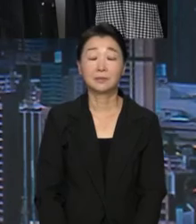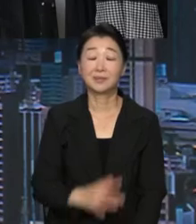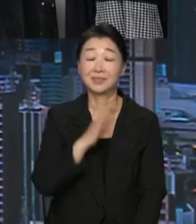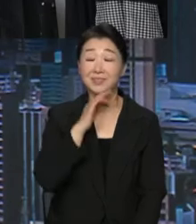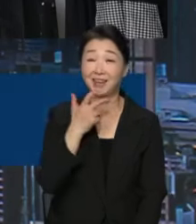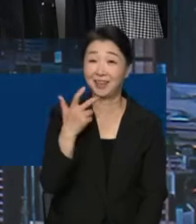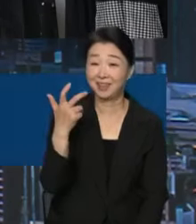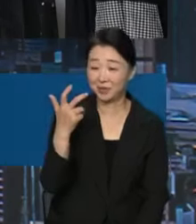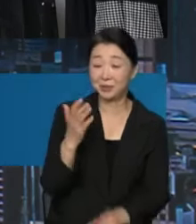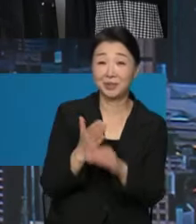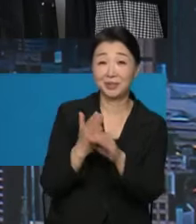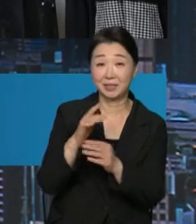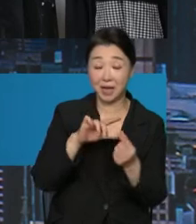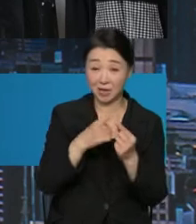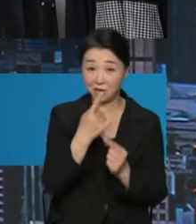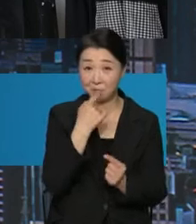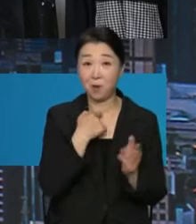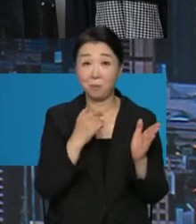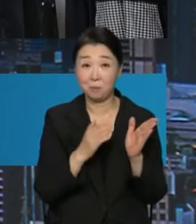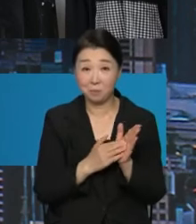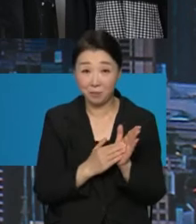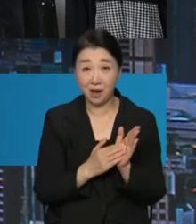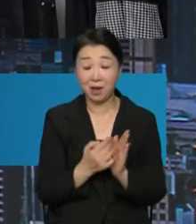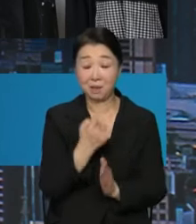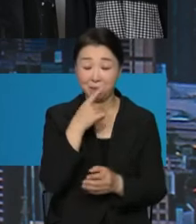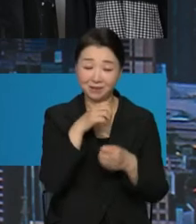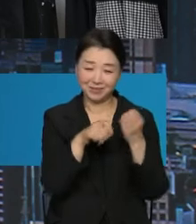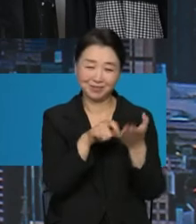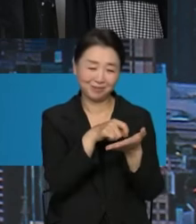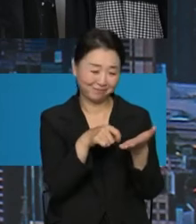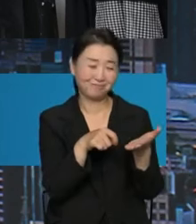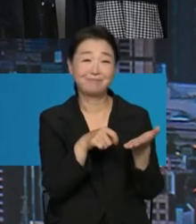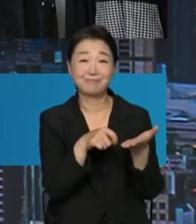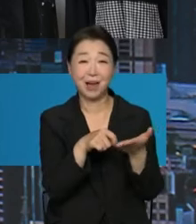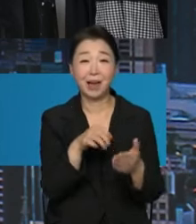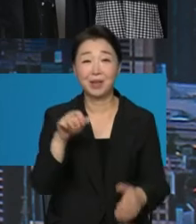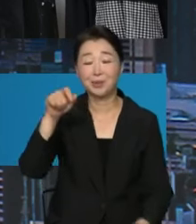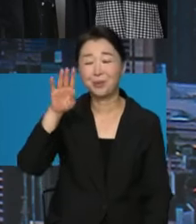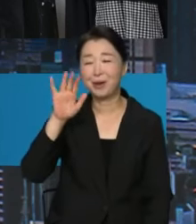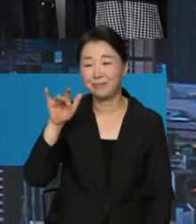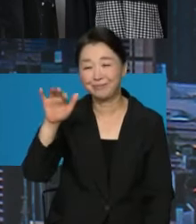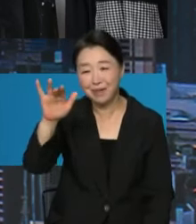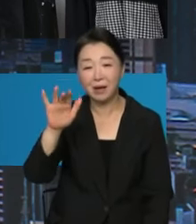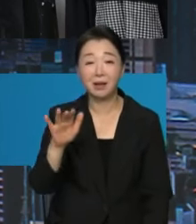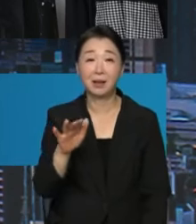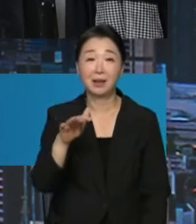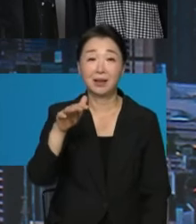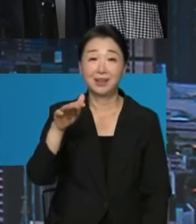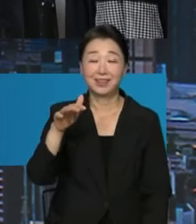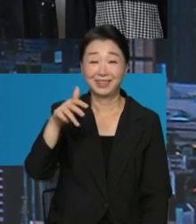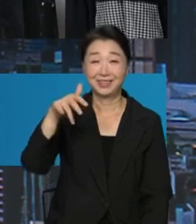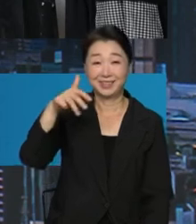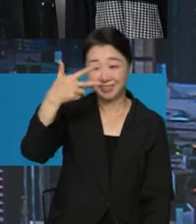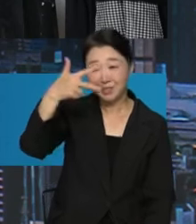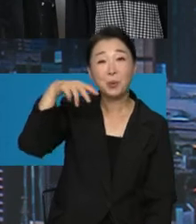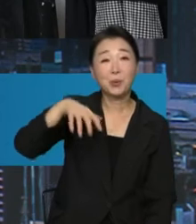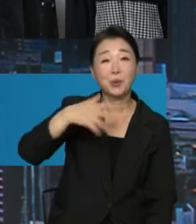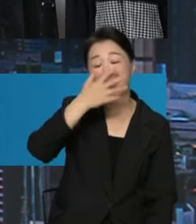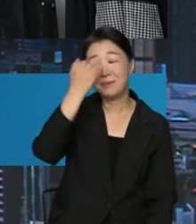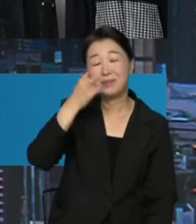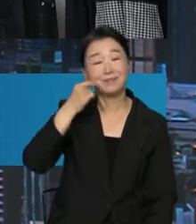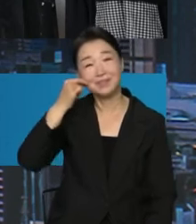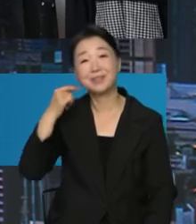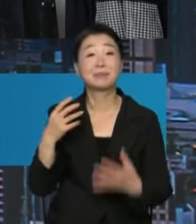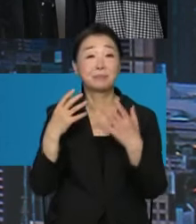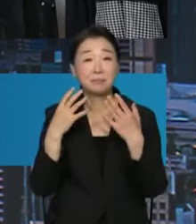여든이 넘어 글을 배우고 그렇게 배운 글로 시도 쓰고 또 랩으로 부르던 7곡의 할머니들이 화제가 됐었죠. 이 할머니